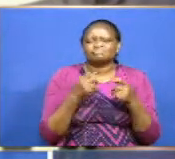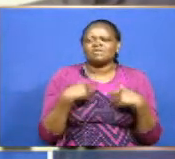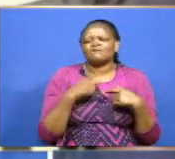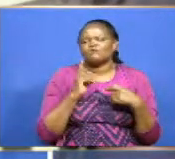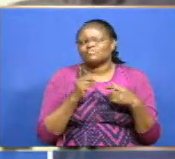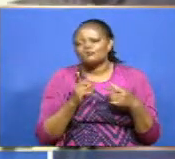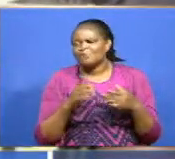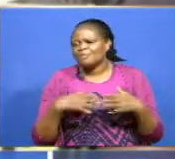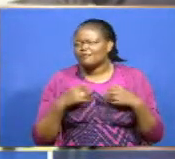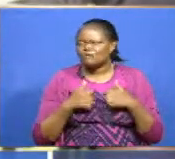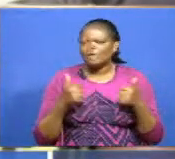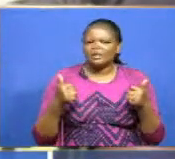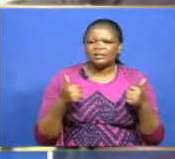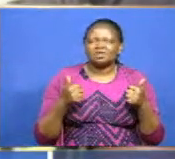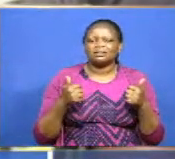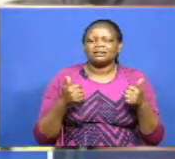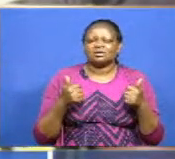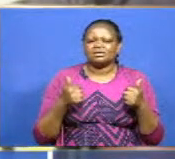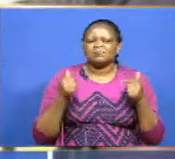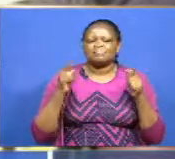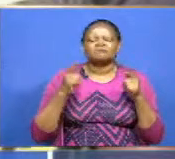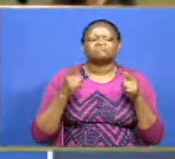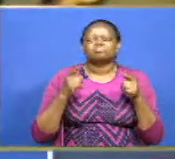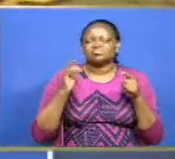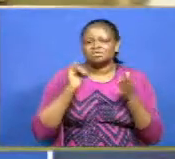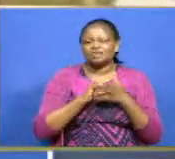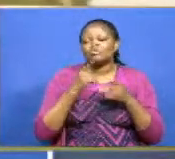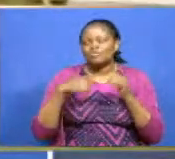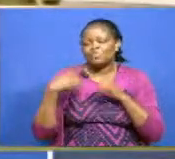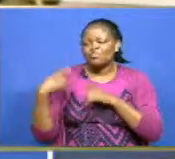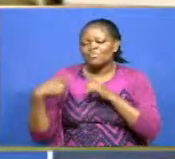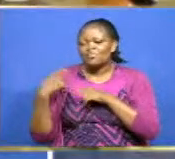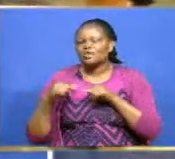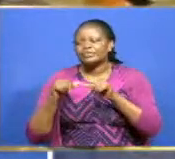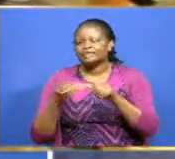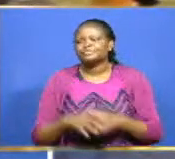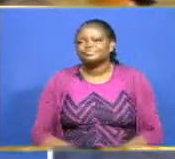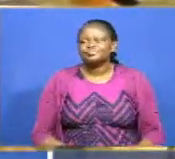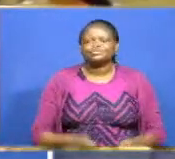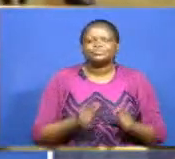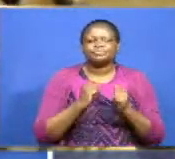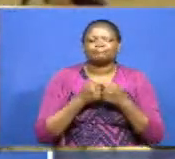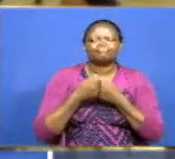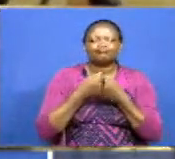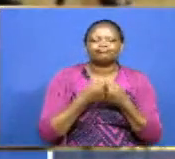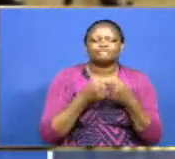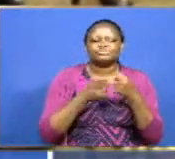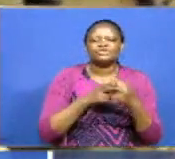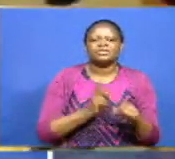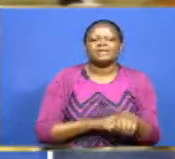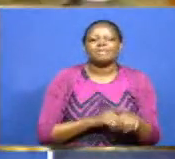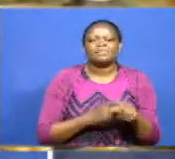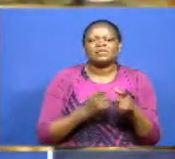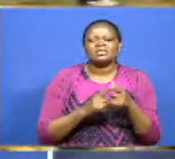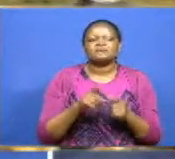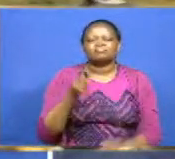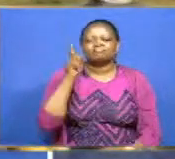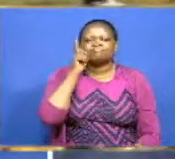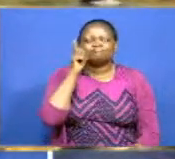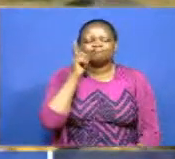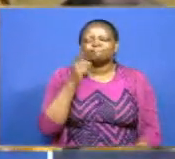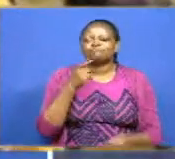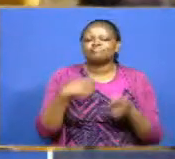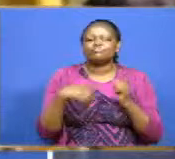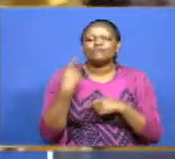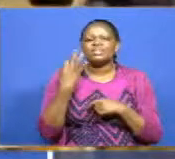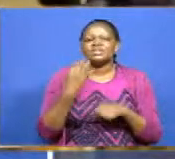cautious, na that's what tunashinda consistency. Timu hizo zimechuana mara saba kwenye ligi kuu, huku Tusker FC ikishinda mara